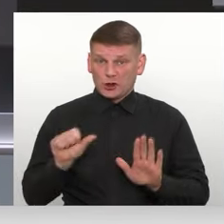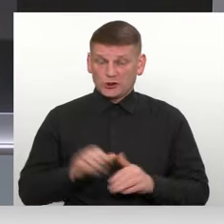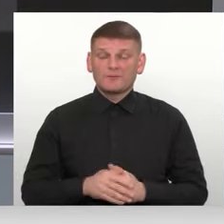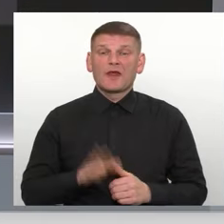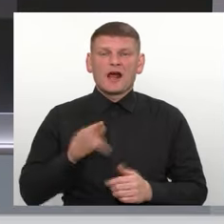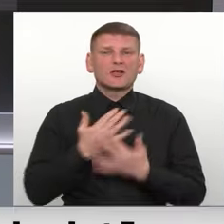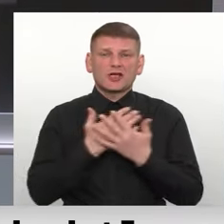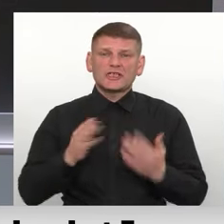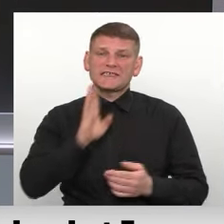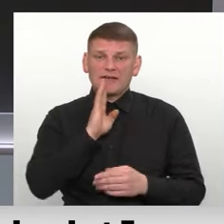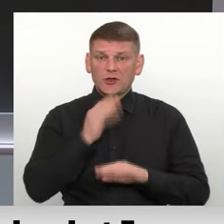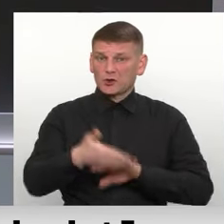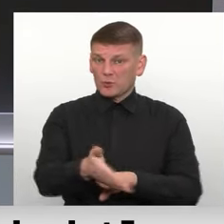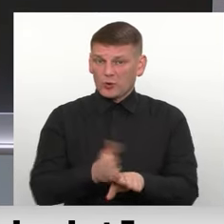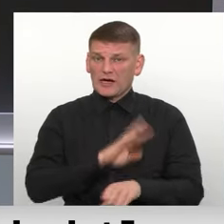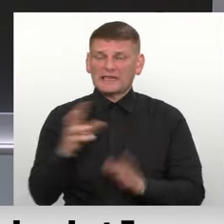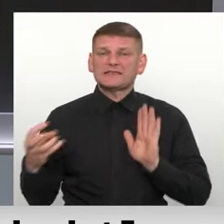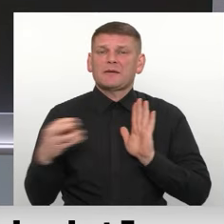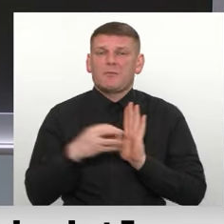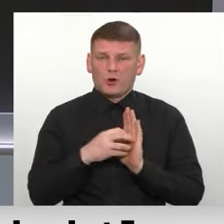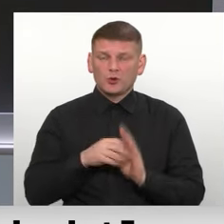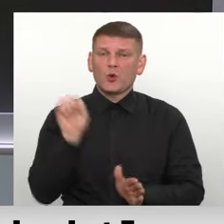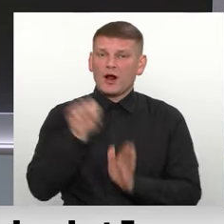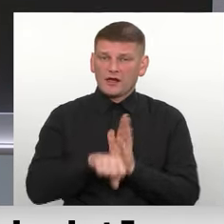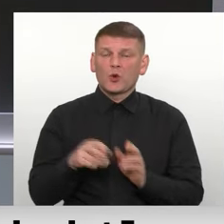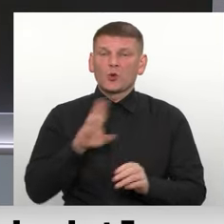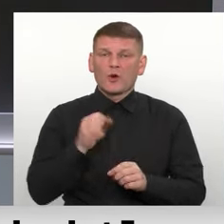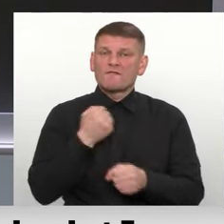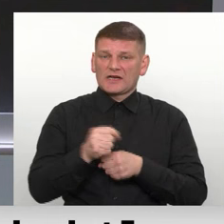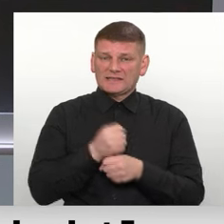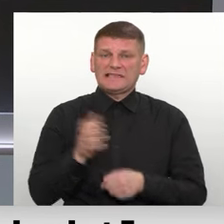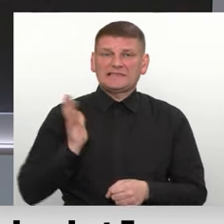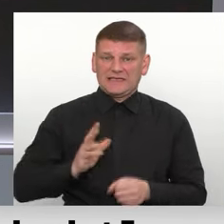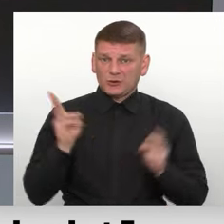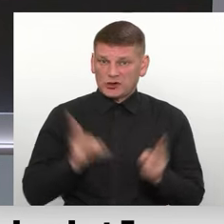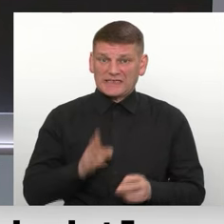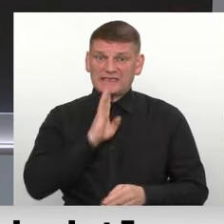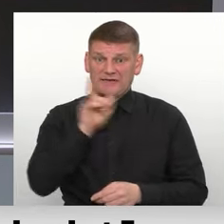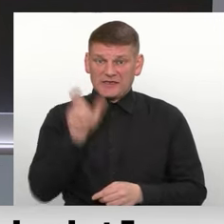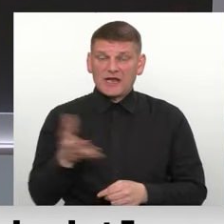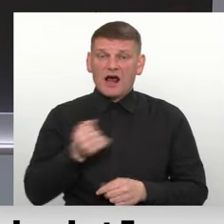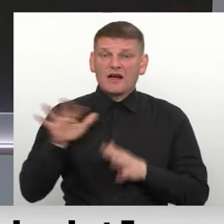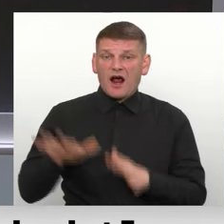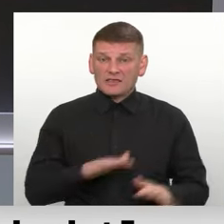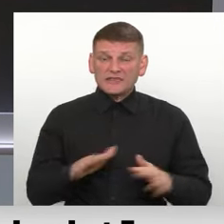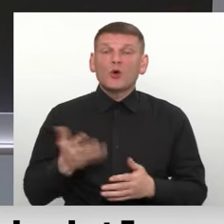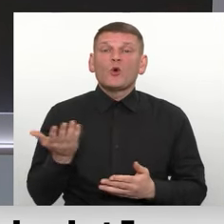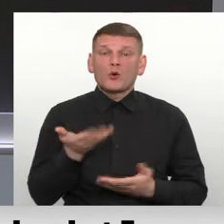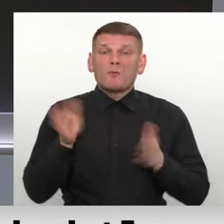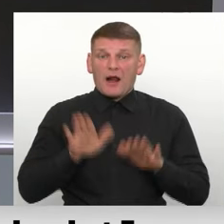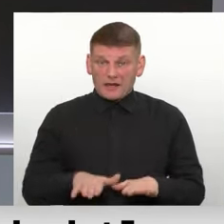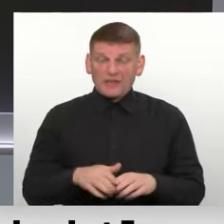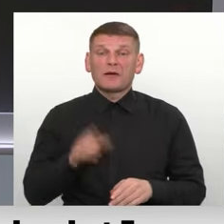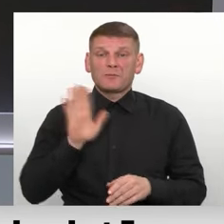Ar dažādām sieviešu kurpēm, kas simbolizē nogalinātās un no vardarbības cietušās sievietes, ar akciju, kur viņa palika, pie